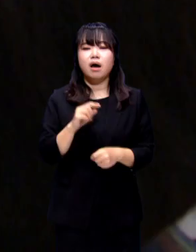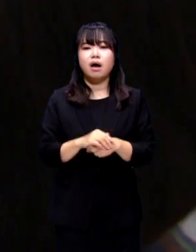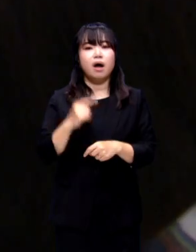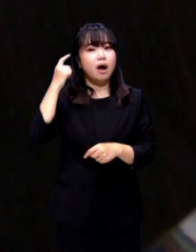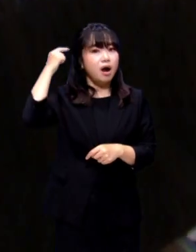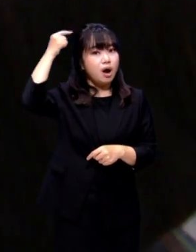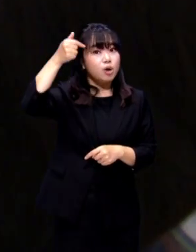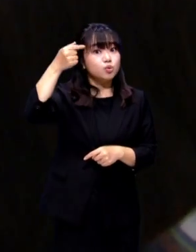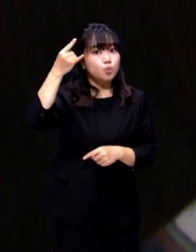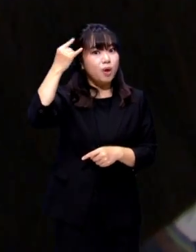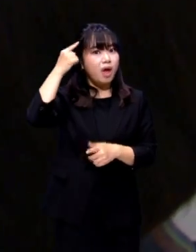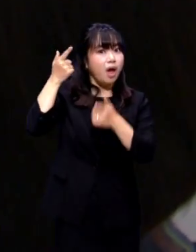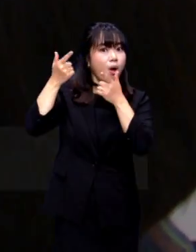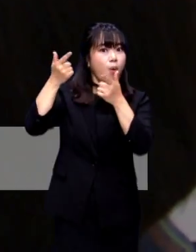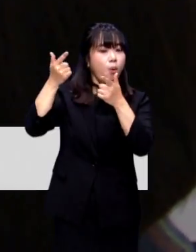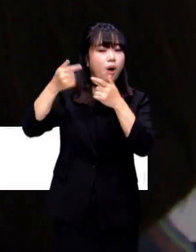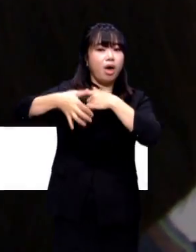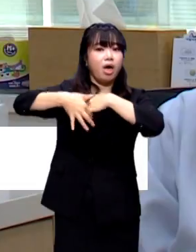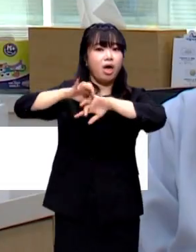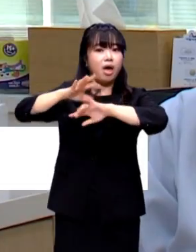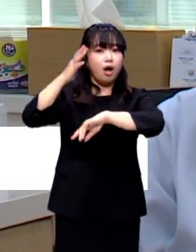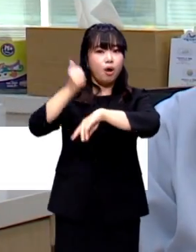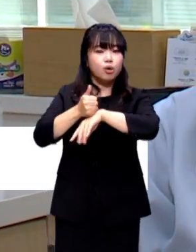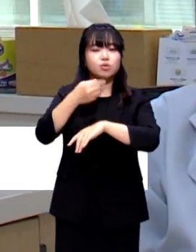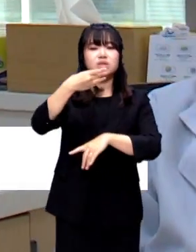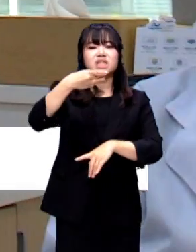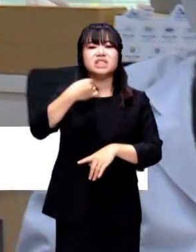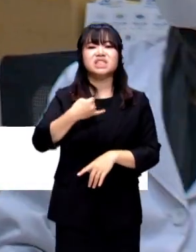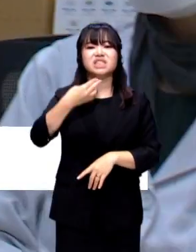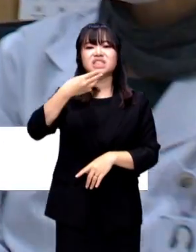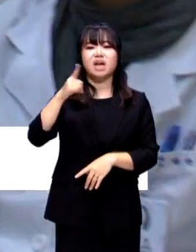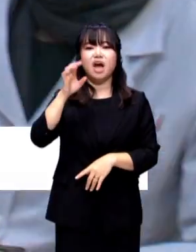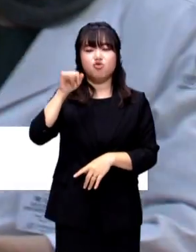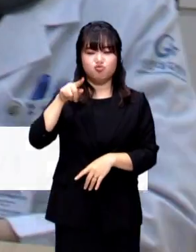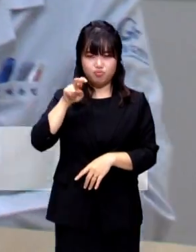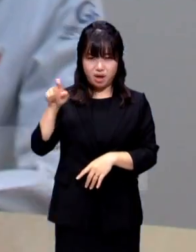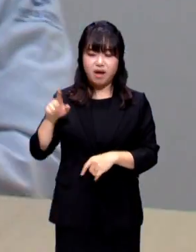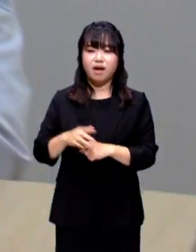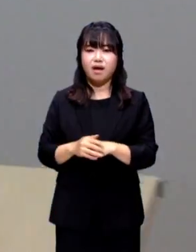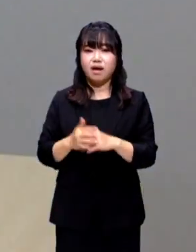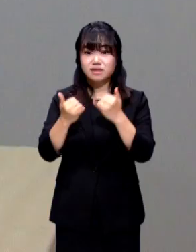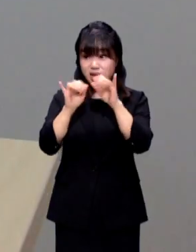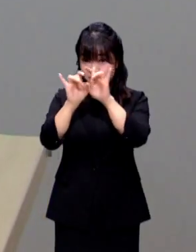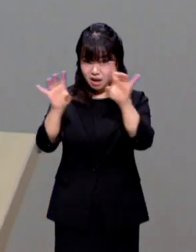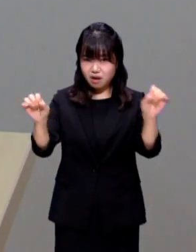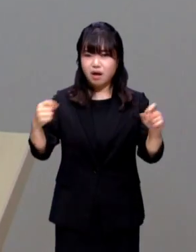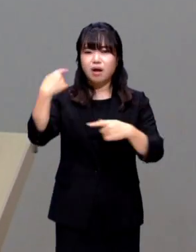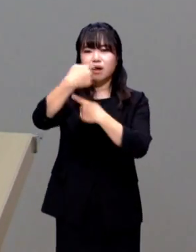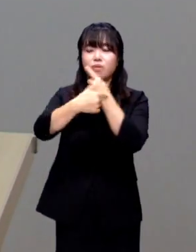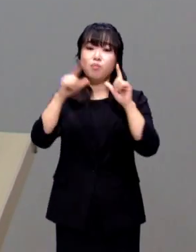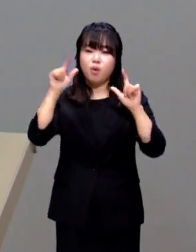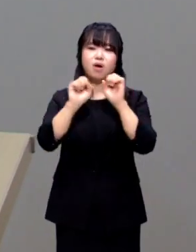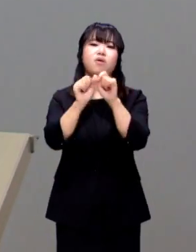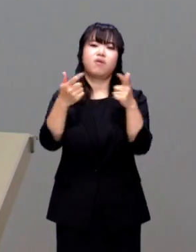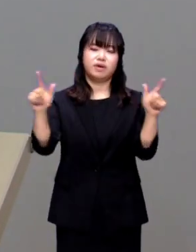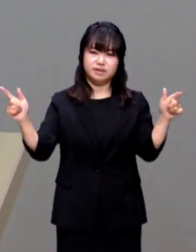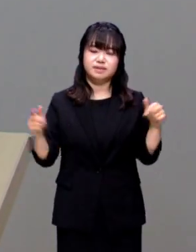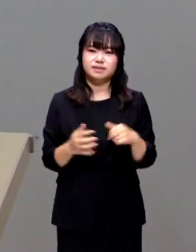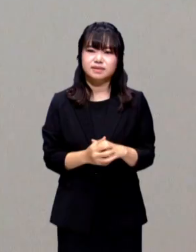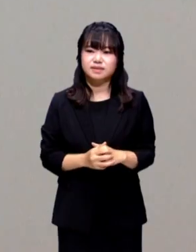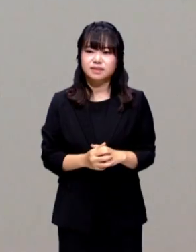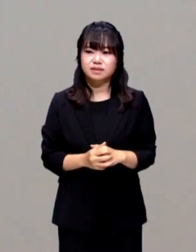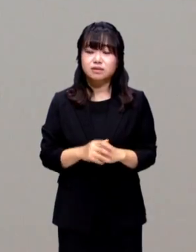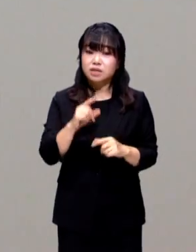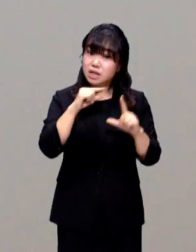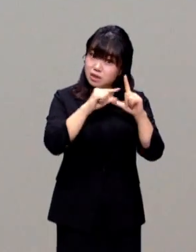뇌가 자극 조절에 실패하면서 트라우마 상황에 노출되는데 증상은 사람에 따라 다양하게 나타납니다.